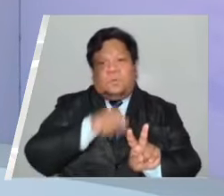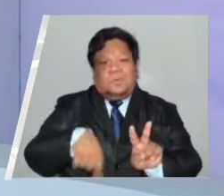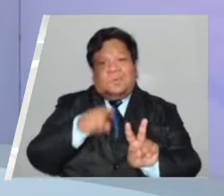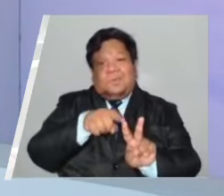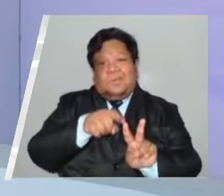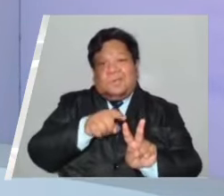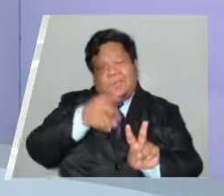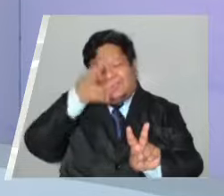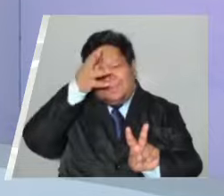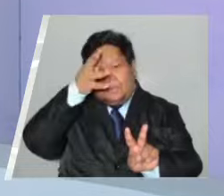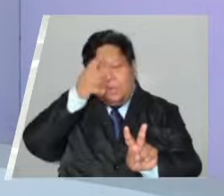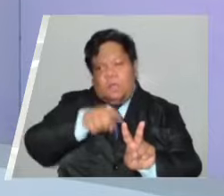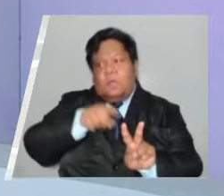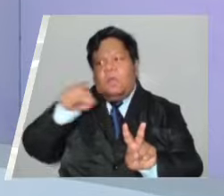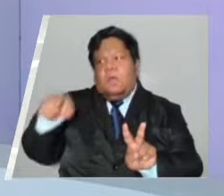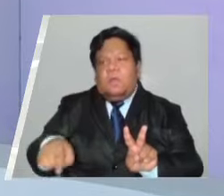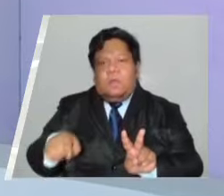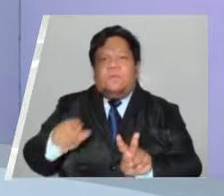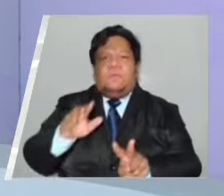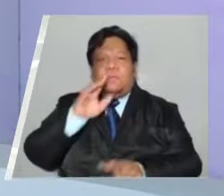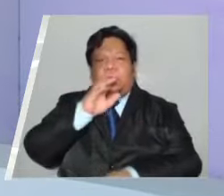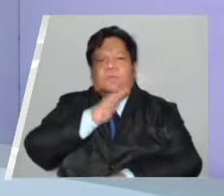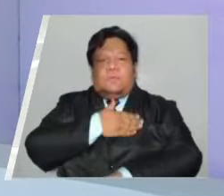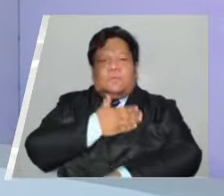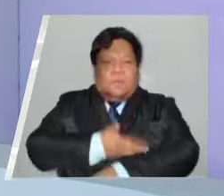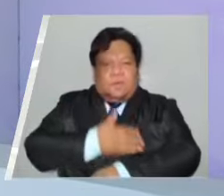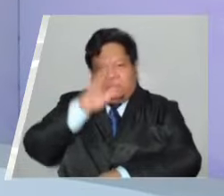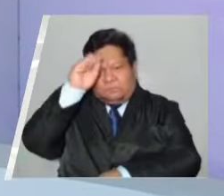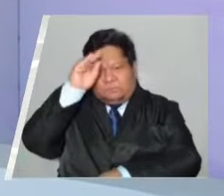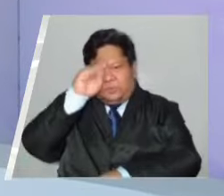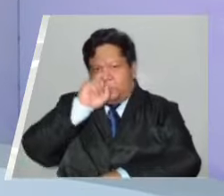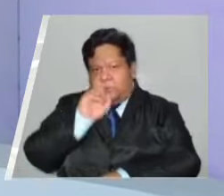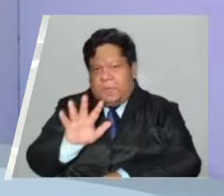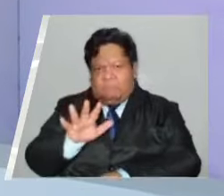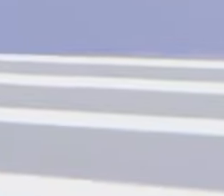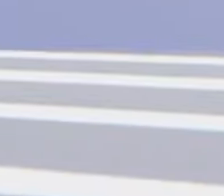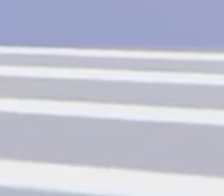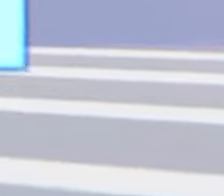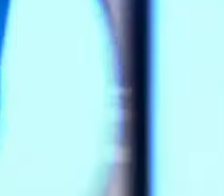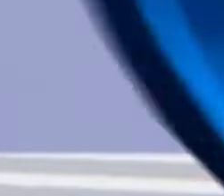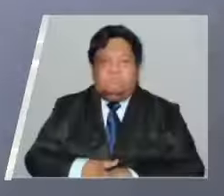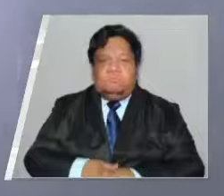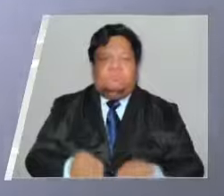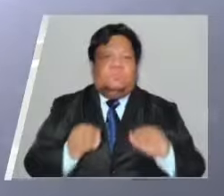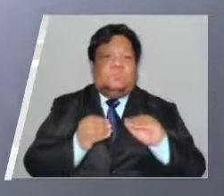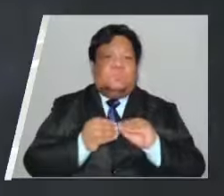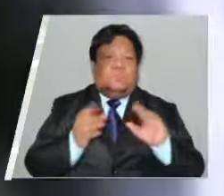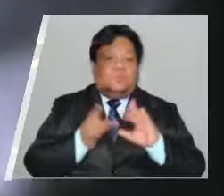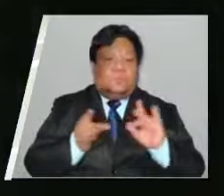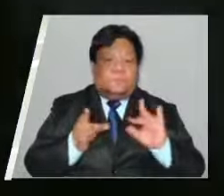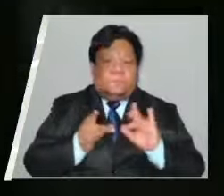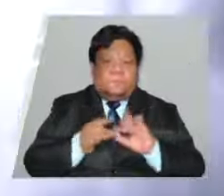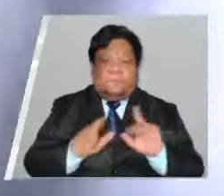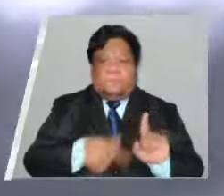sa 5 taong gulang na anak na lalaki. Saksi, si John Consulta.